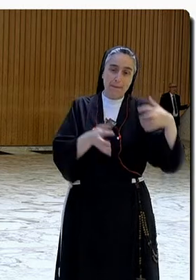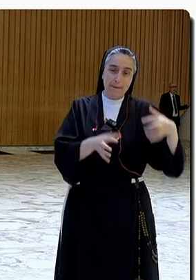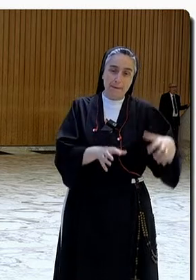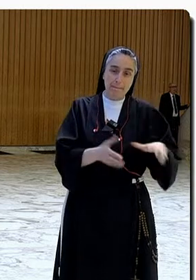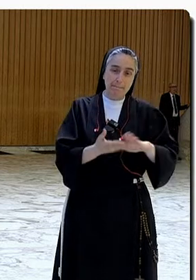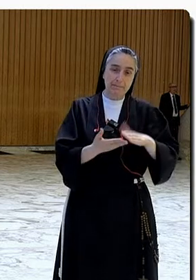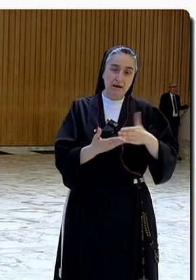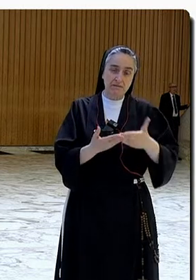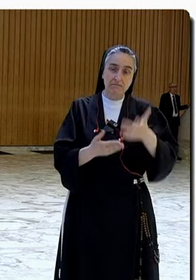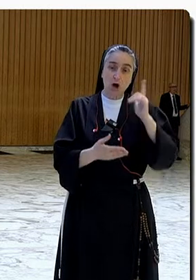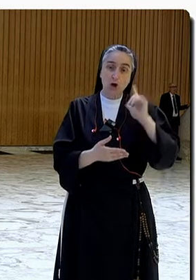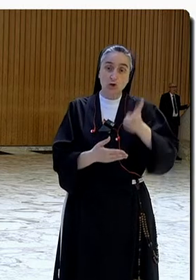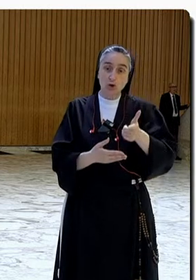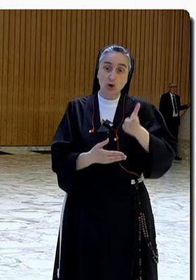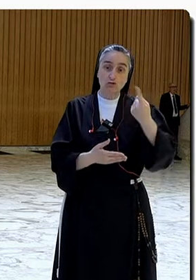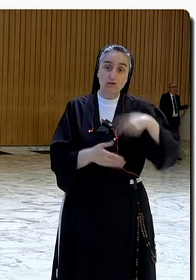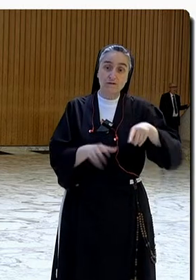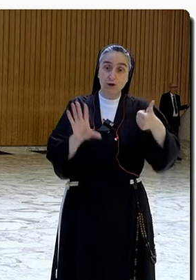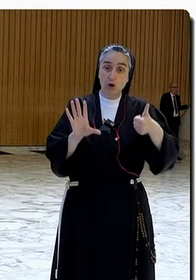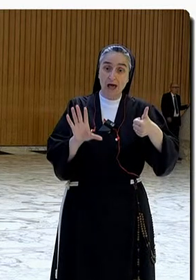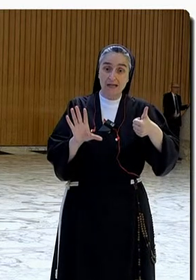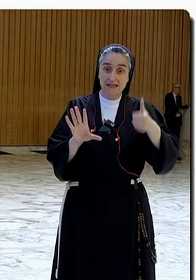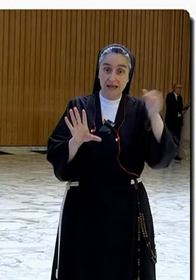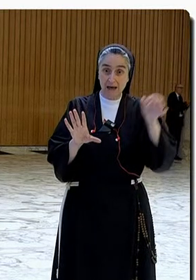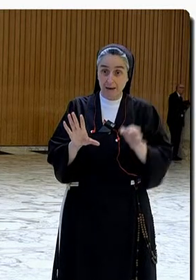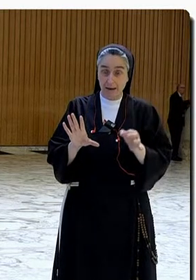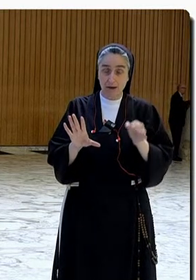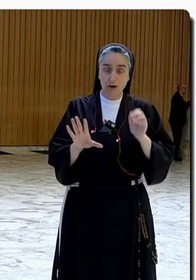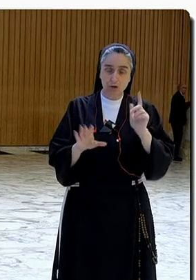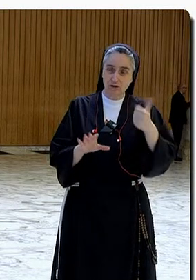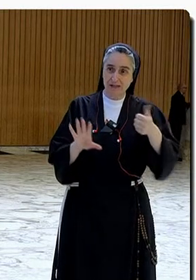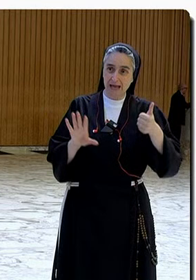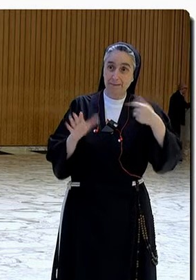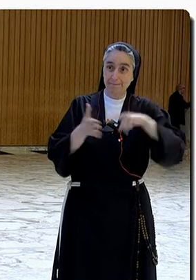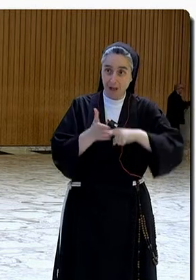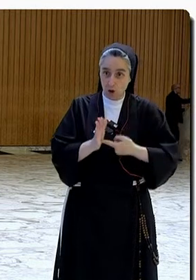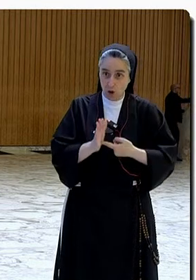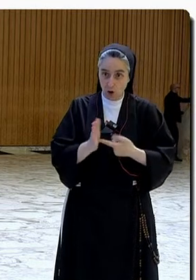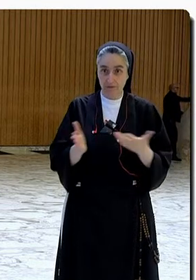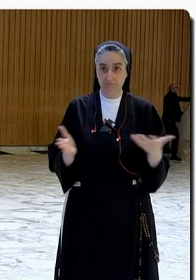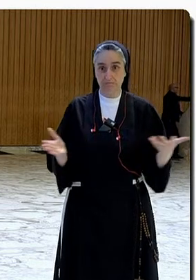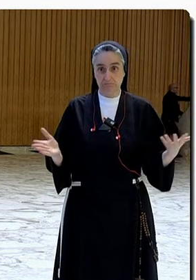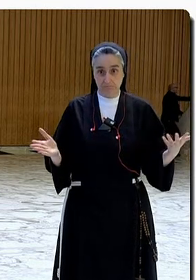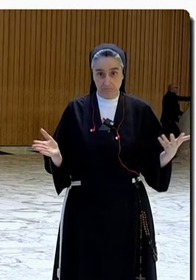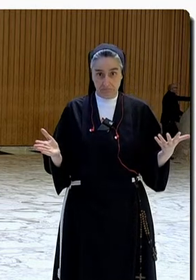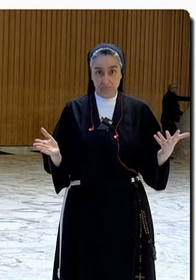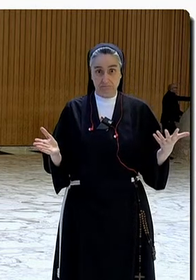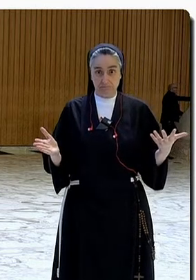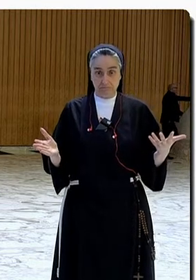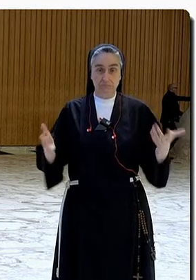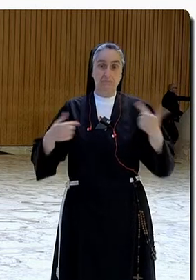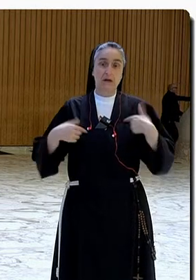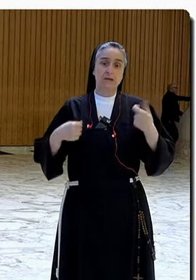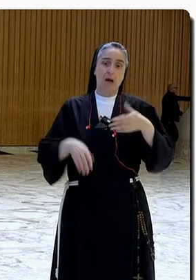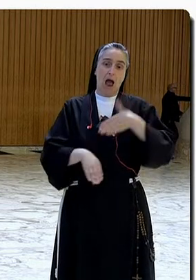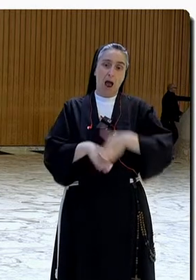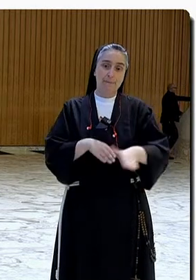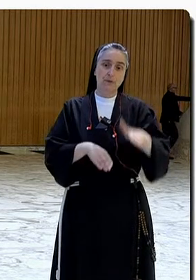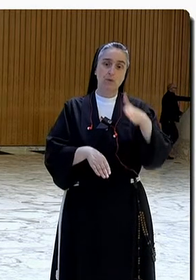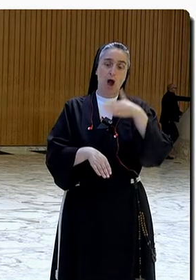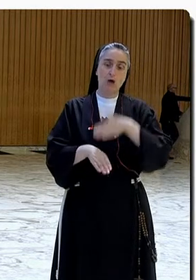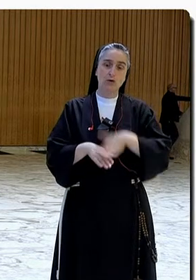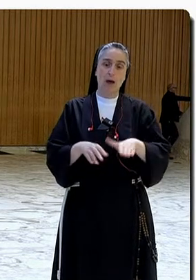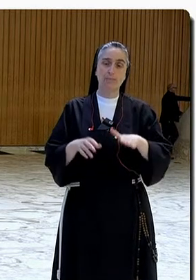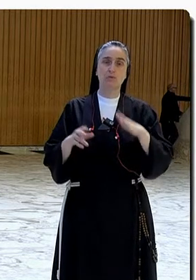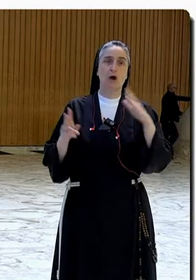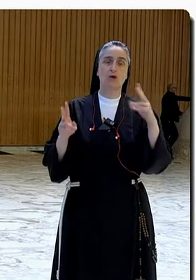circa 12,6 milioni. Questo discorso che si fa abitualmente con tutte le